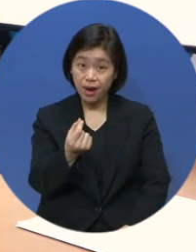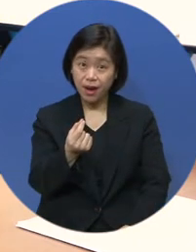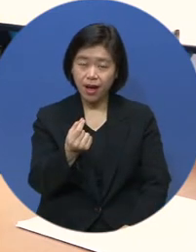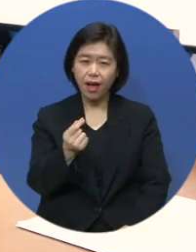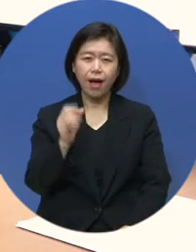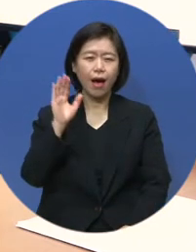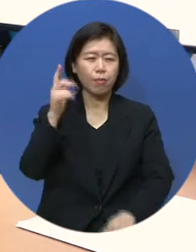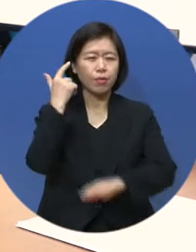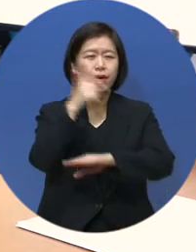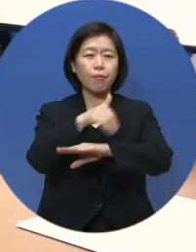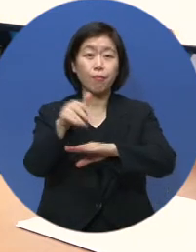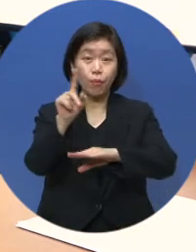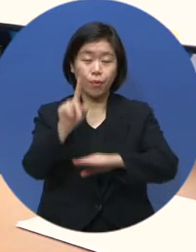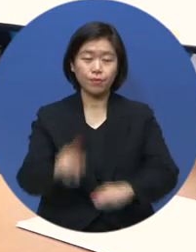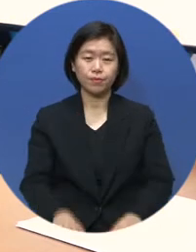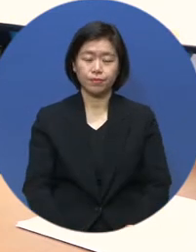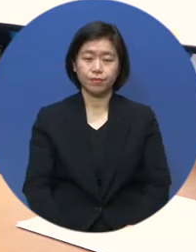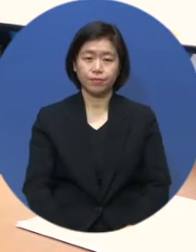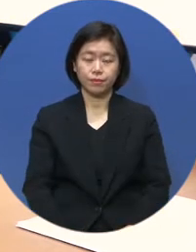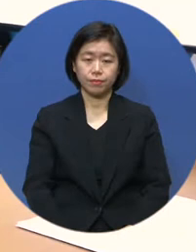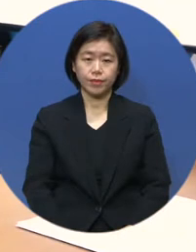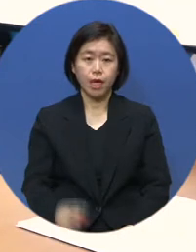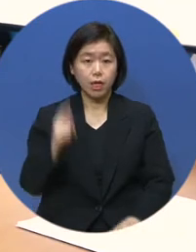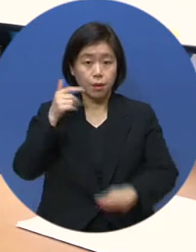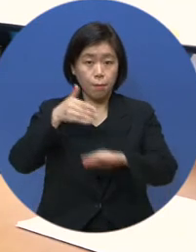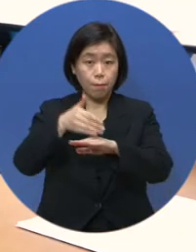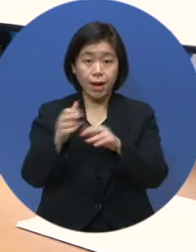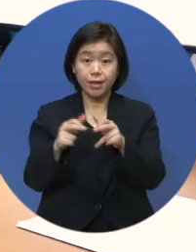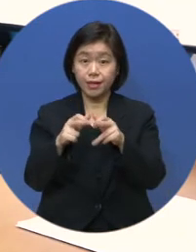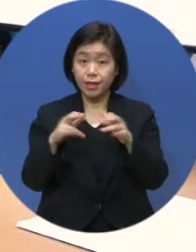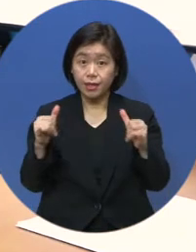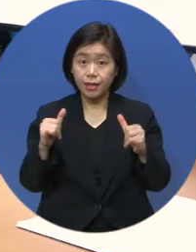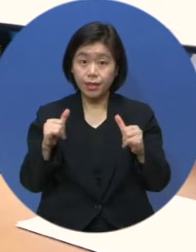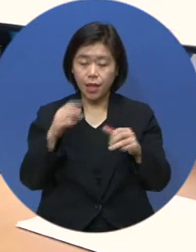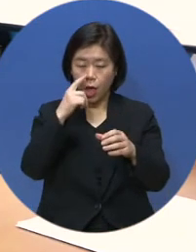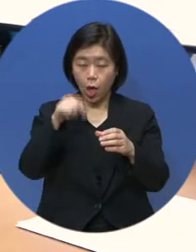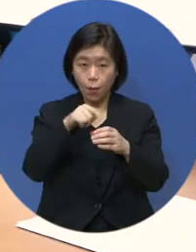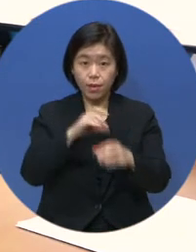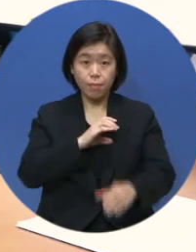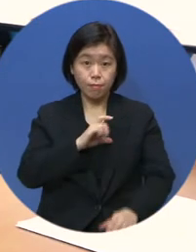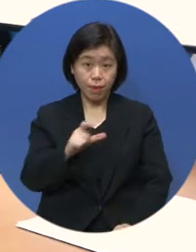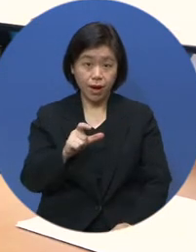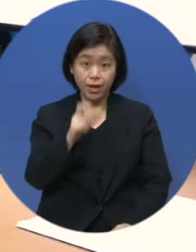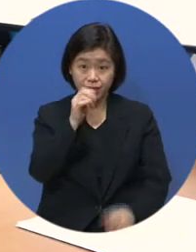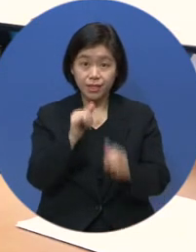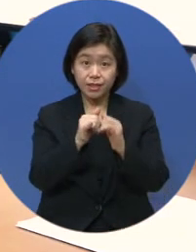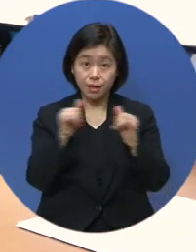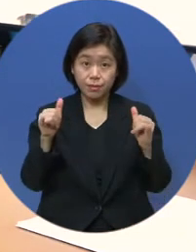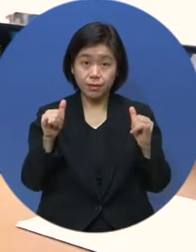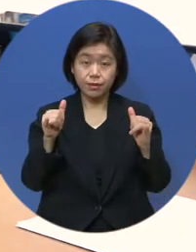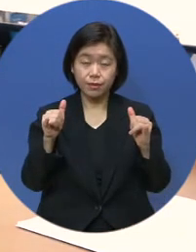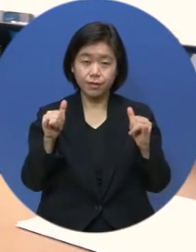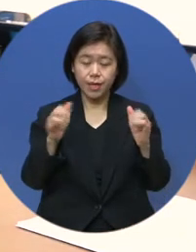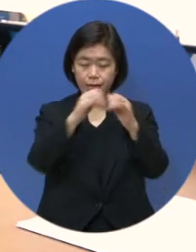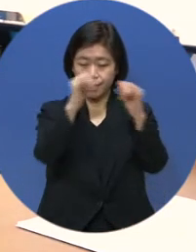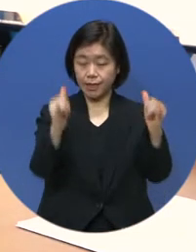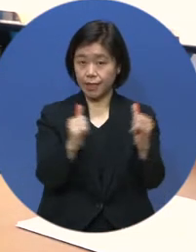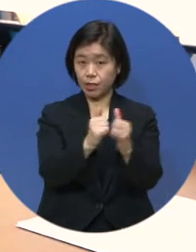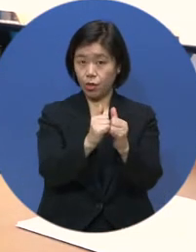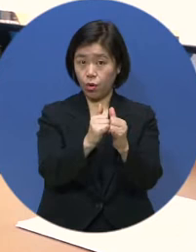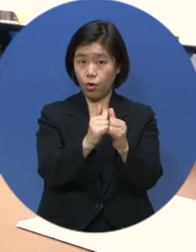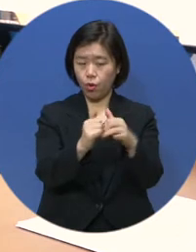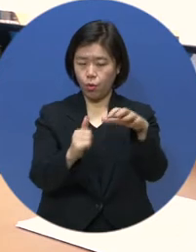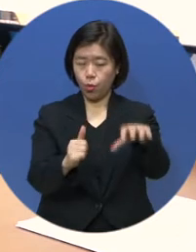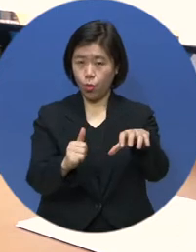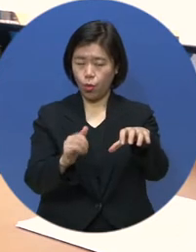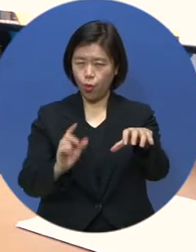예정인가요? 네, 우리 발달 장애인 바리스타 장애인 분들이 지역 사회에 있는 카페에 바로 취업하기에는